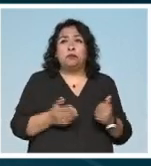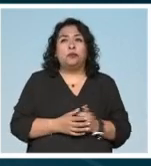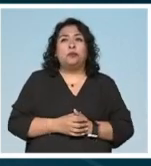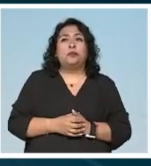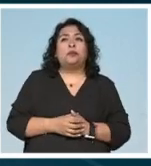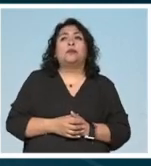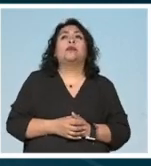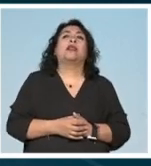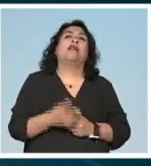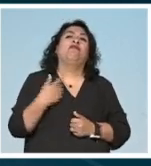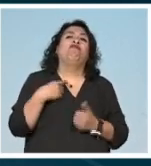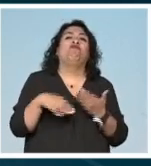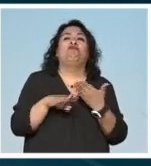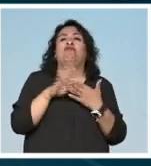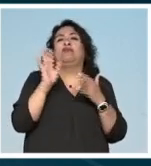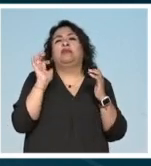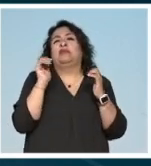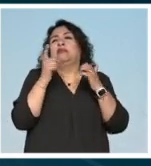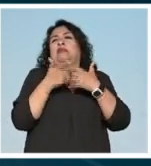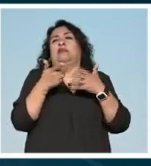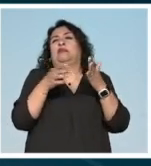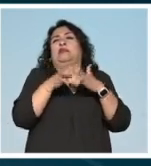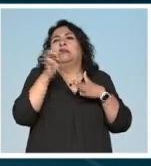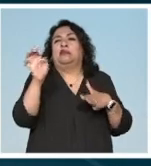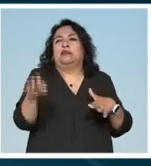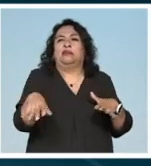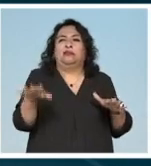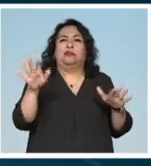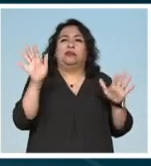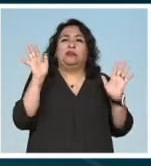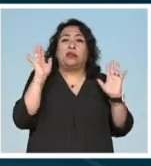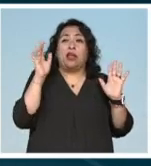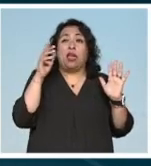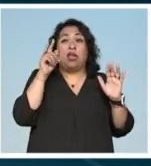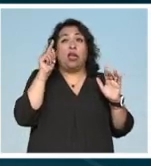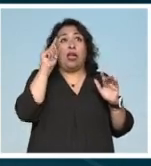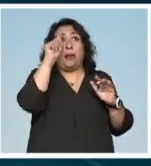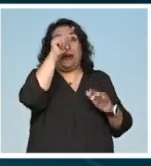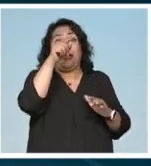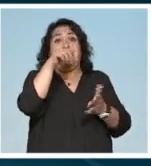mi si accusa di qualsiasi cazzata, da avere l'attico a Manhattan